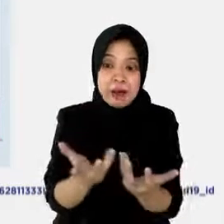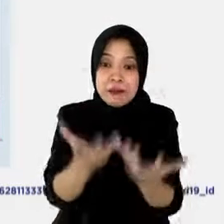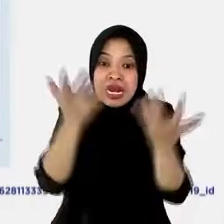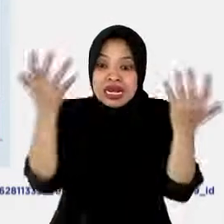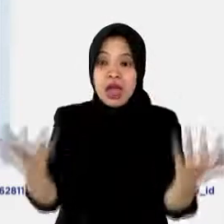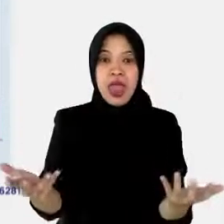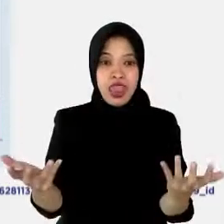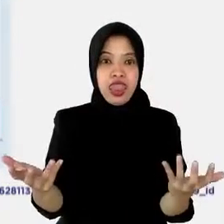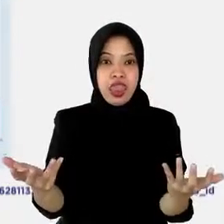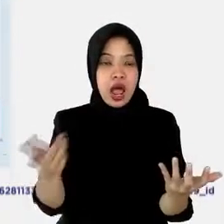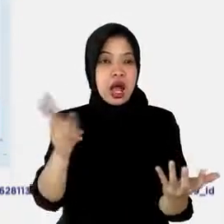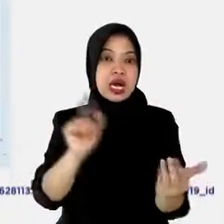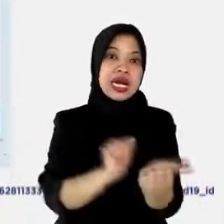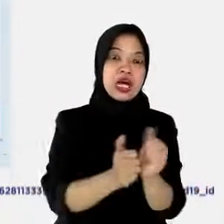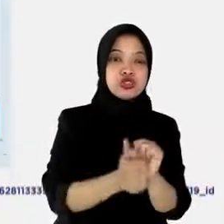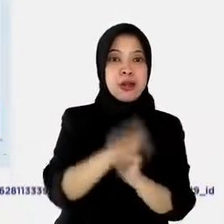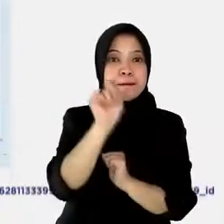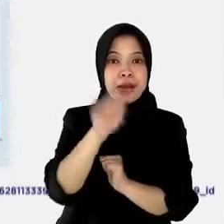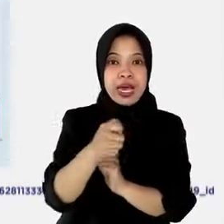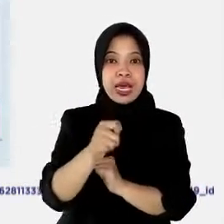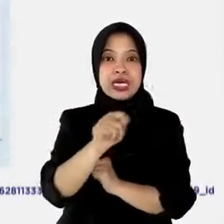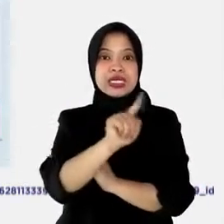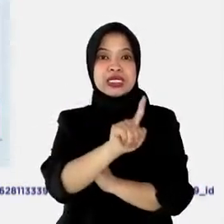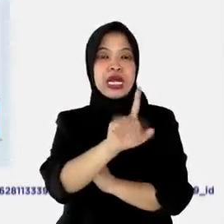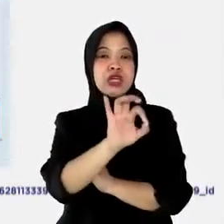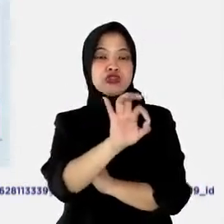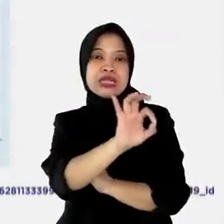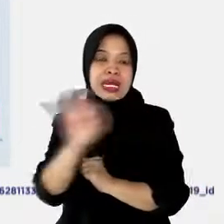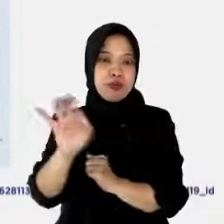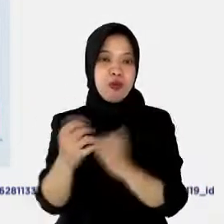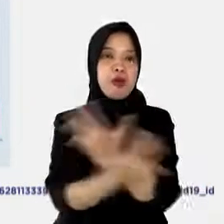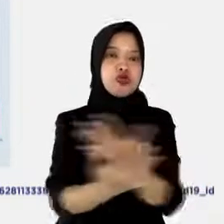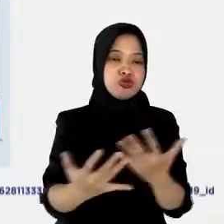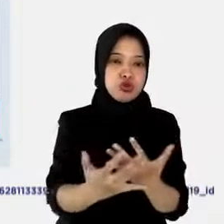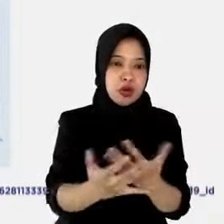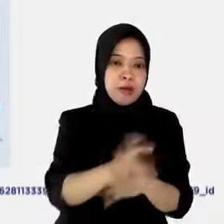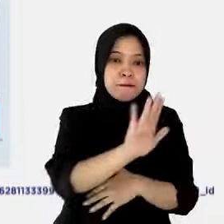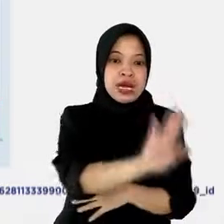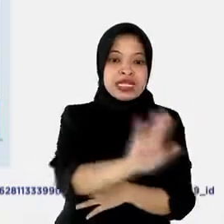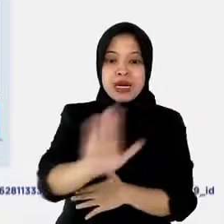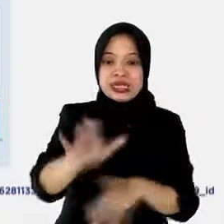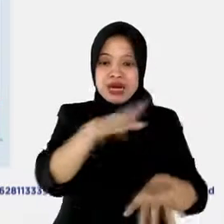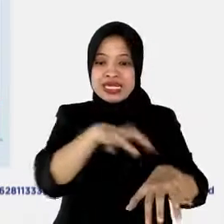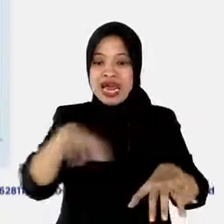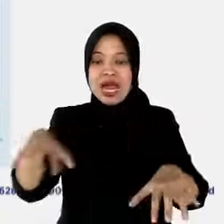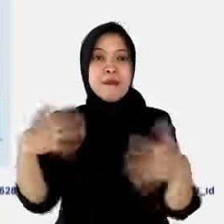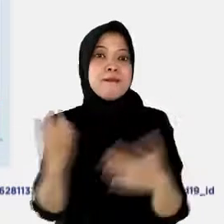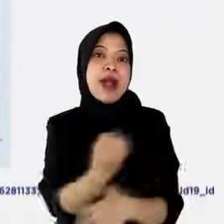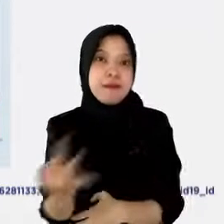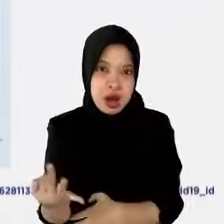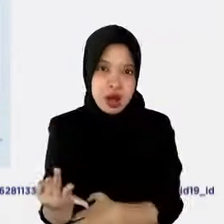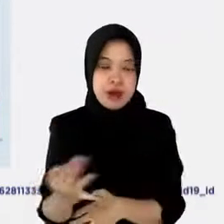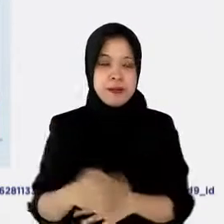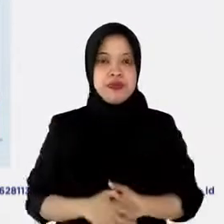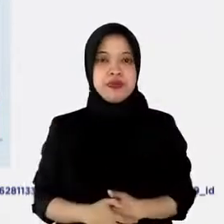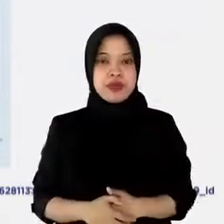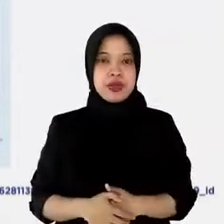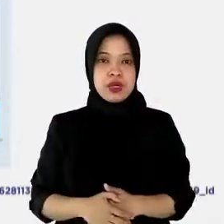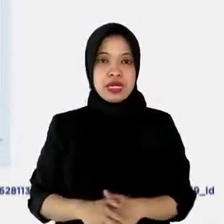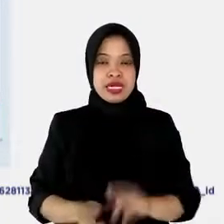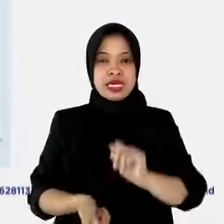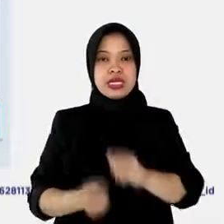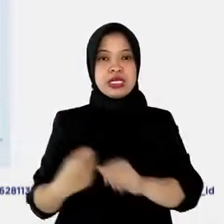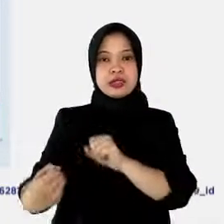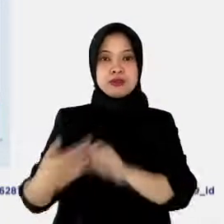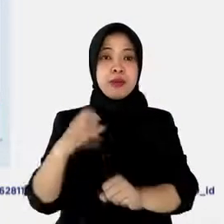maka digunakan angka kasus per 100.000 penduduk tiap daerah keempat terkait hasil